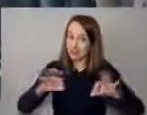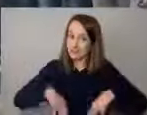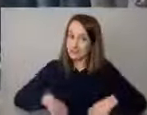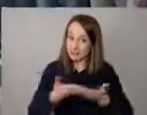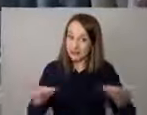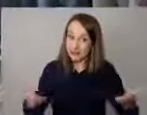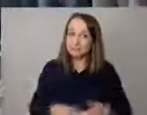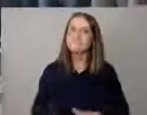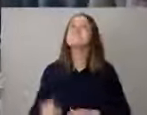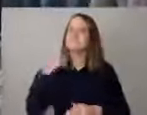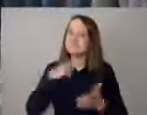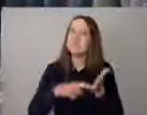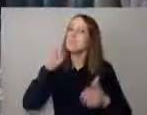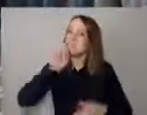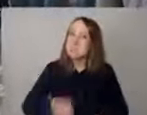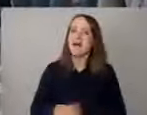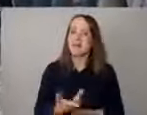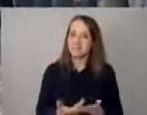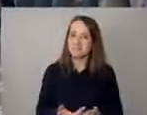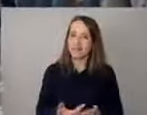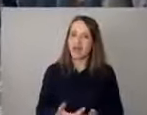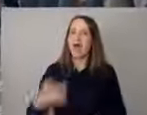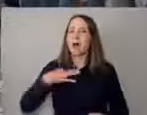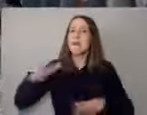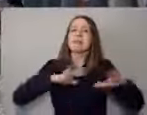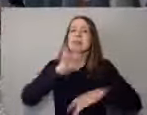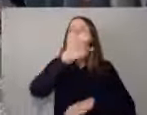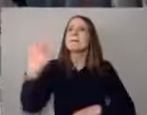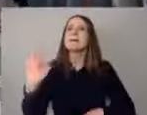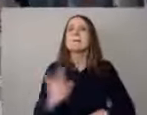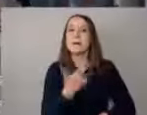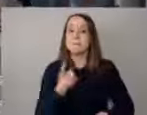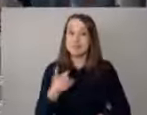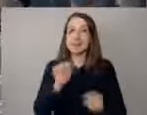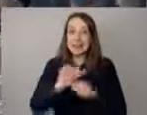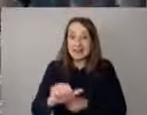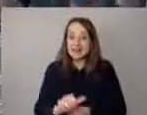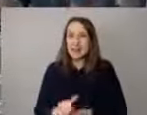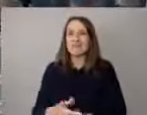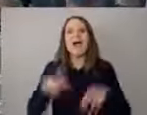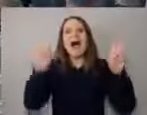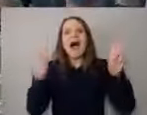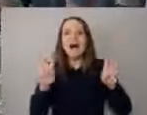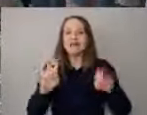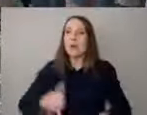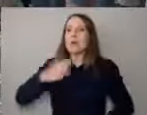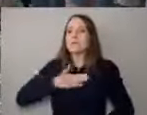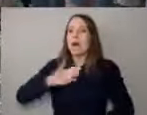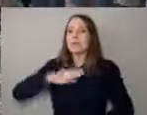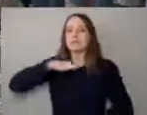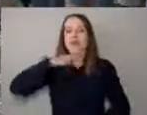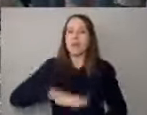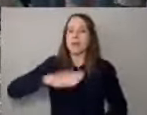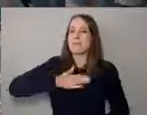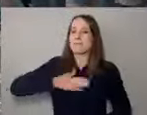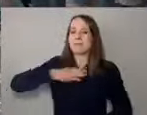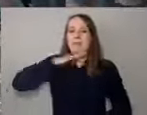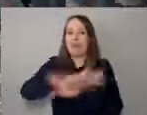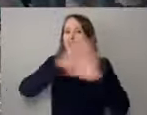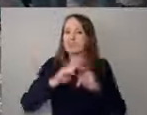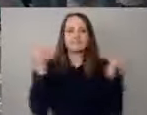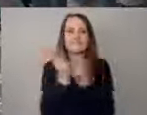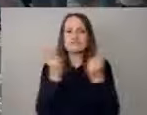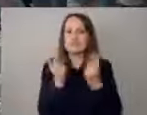Tak, to prawda, że rzeczywiście gdziekolwiek jedziemy, to hasło mamy dość stało się refrenem tej kampanii, bo po prostu ludzie mają dość. Ale ja